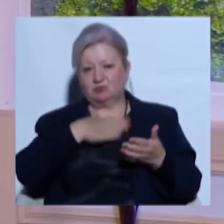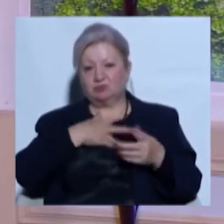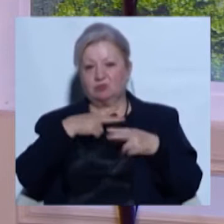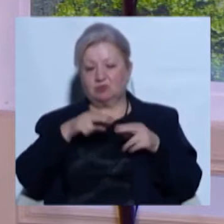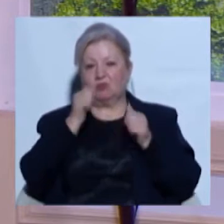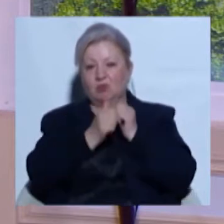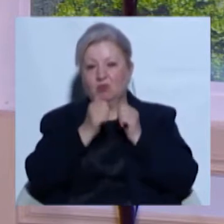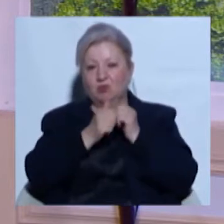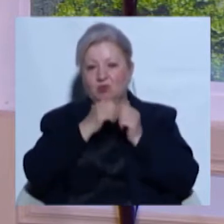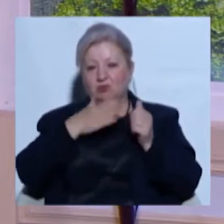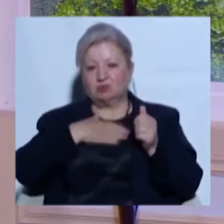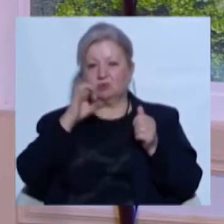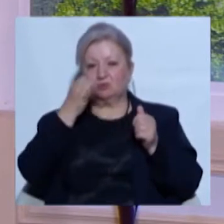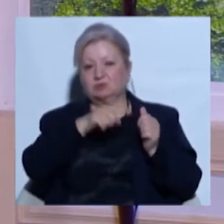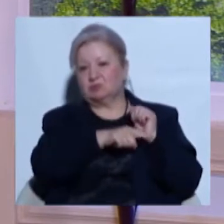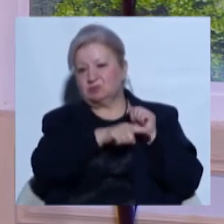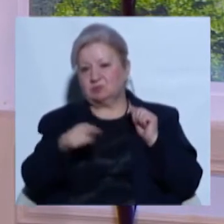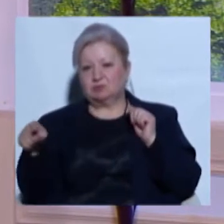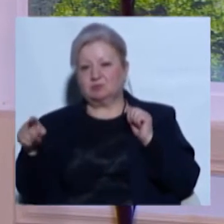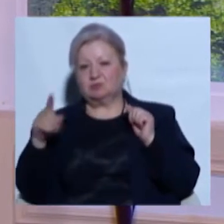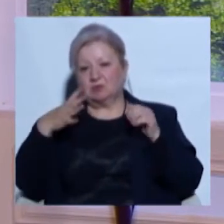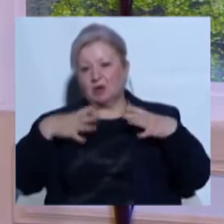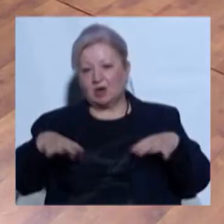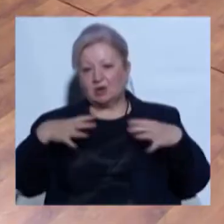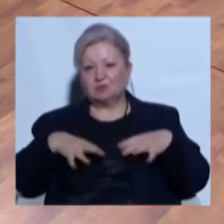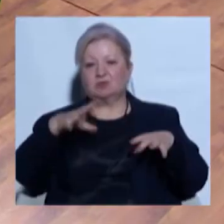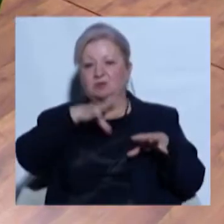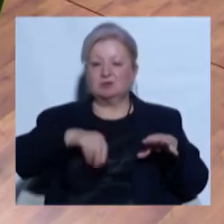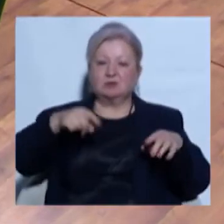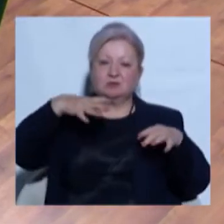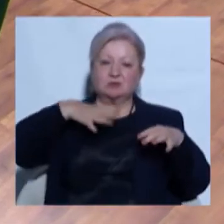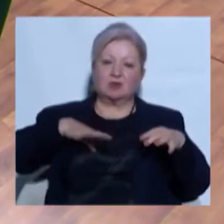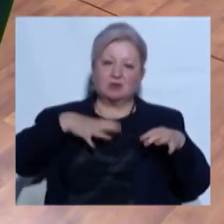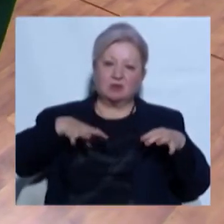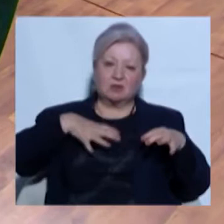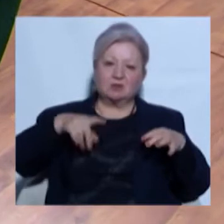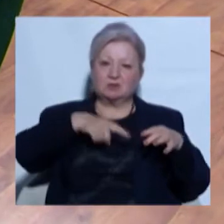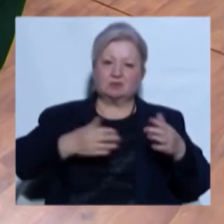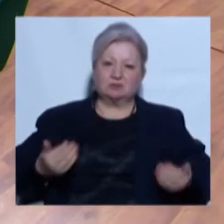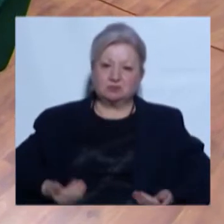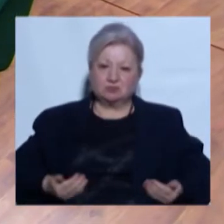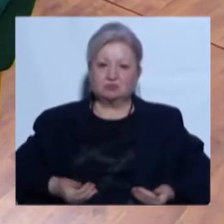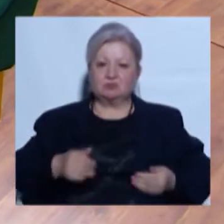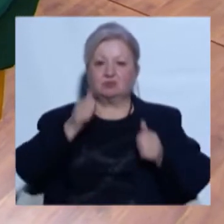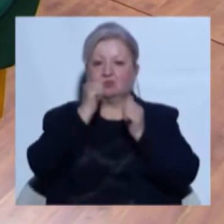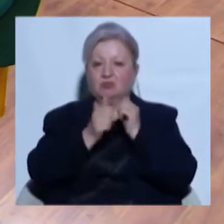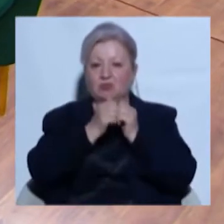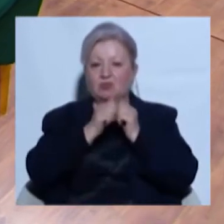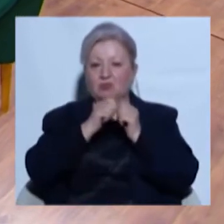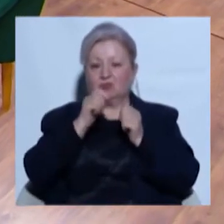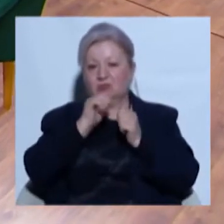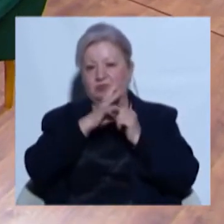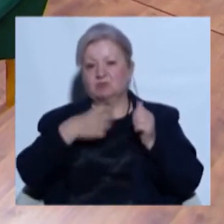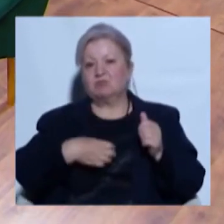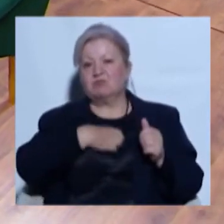მუდამ ჩვენი ისტორიის მანძილზე, ქართველებს და საქართველოში მცხოვრებლებს, მუდამ გვამოძრავებდა შიში,